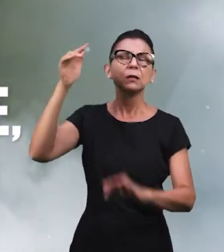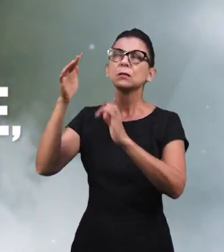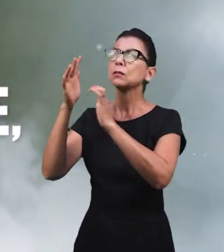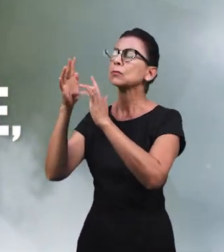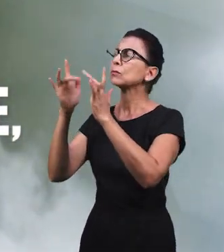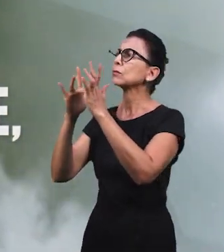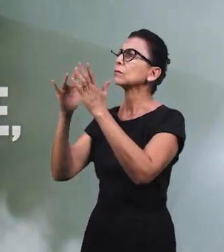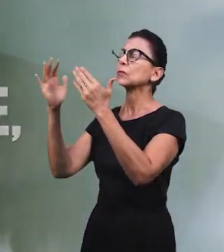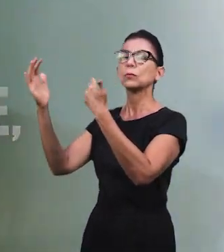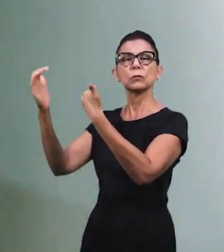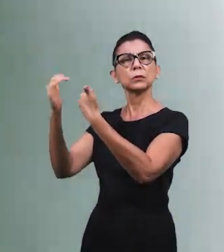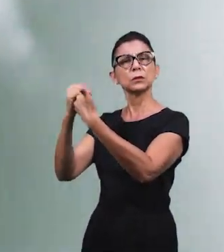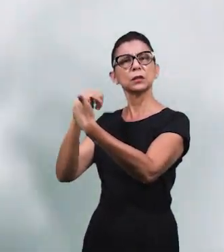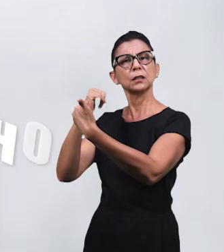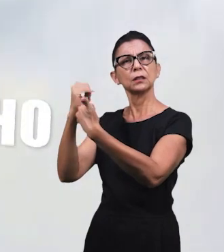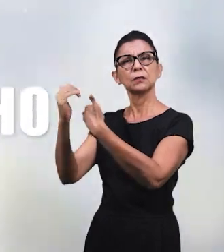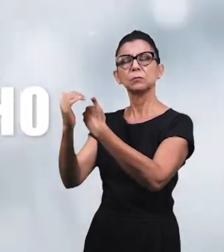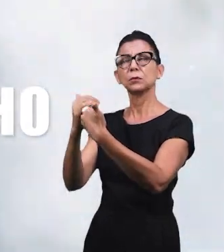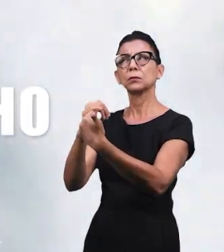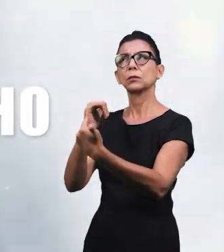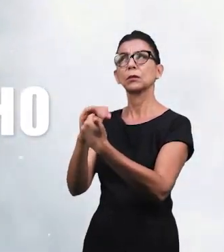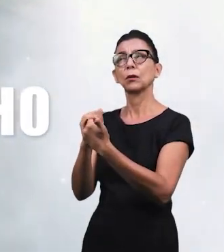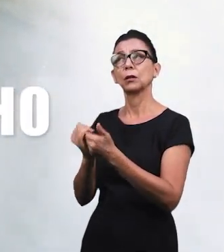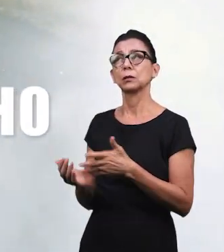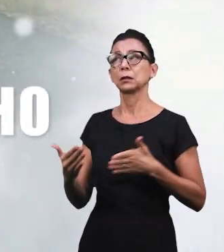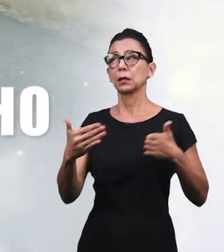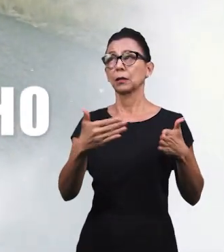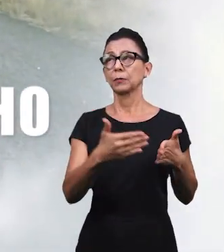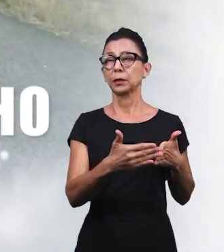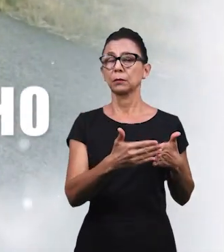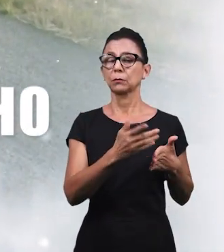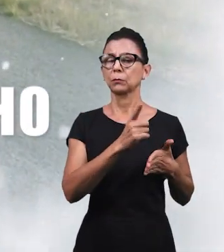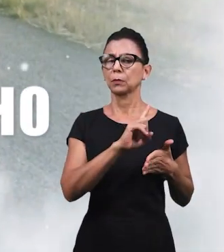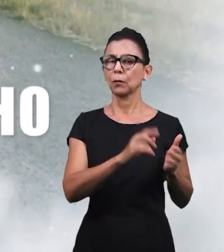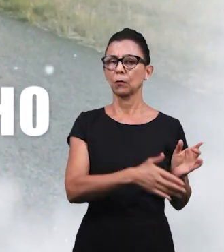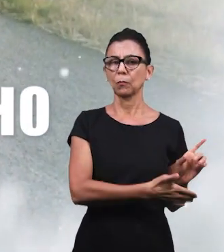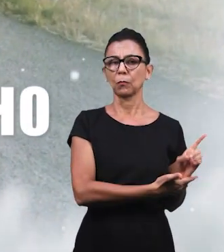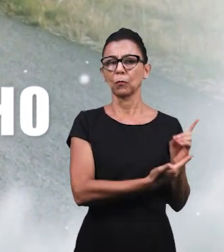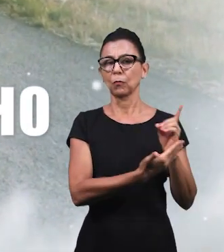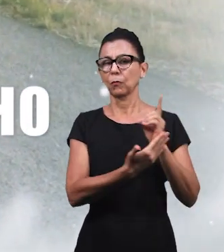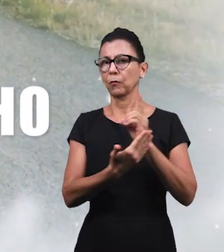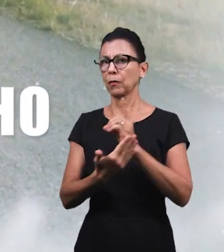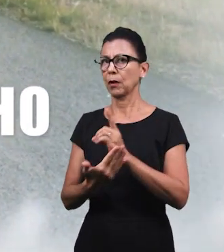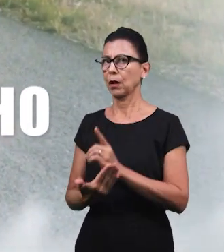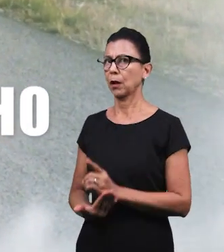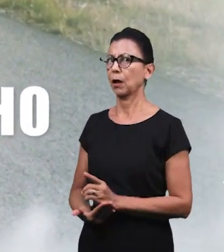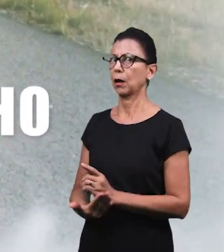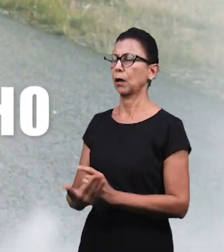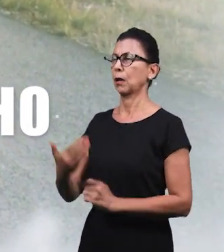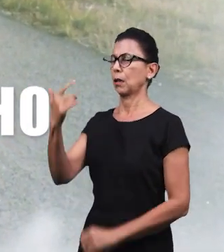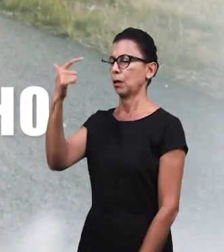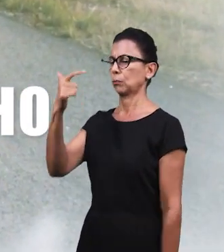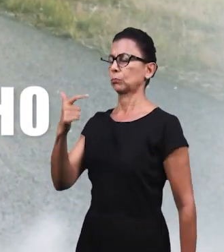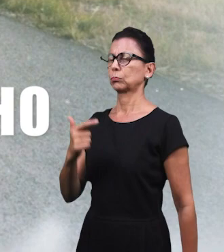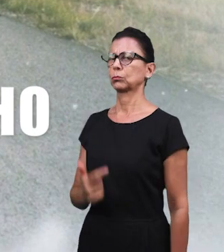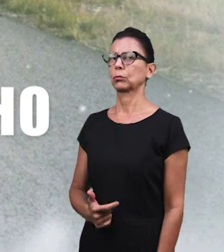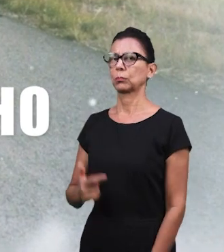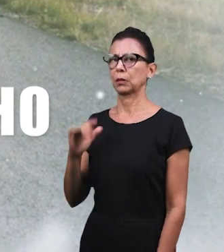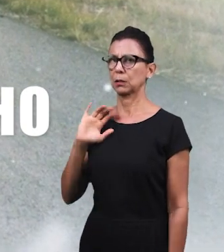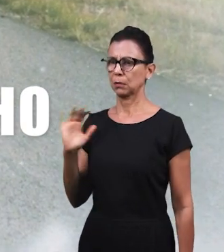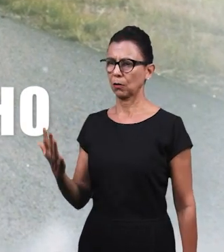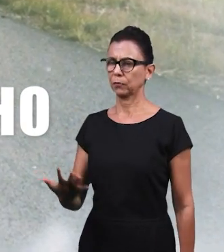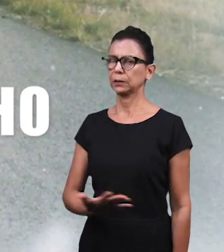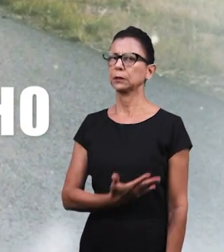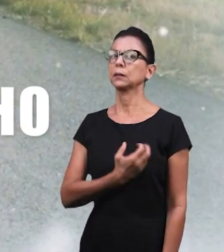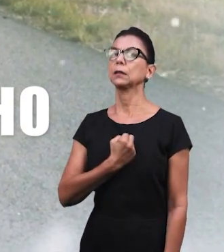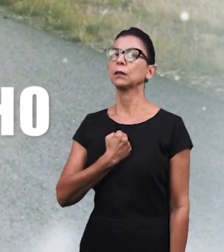me deu: não sigas por outro caminho, que a